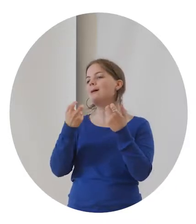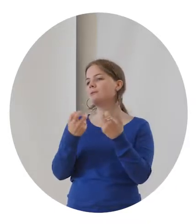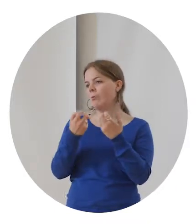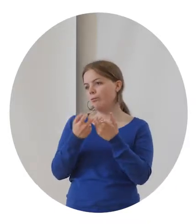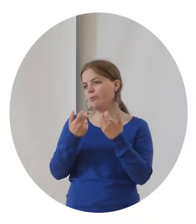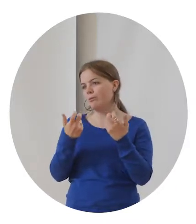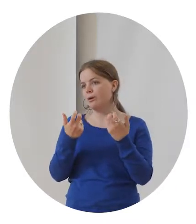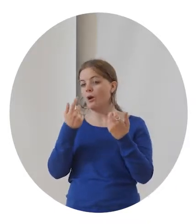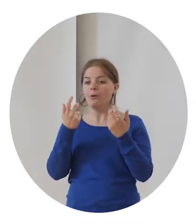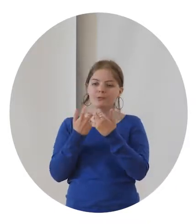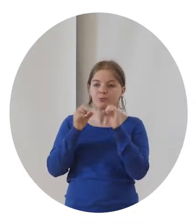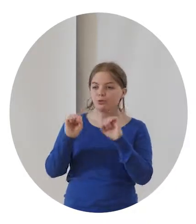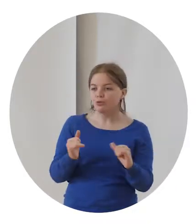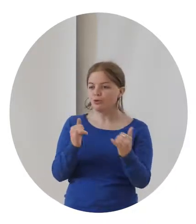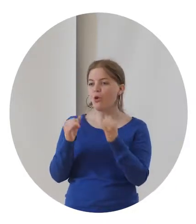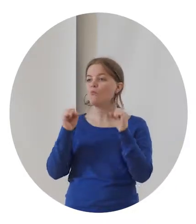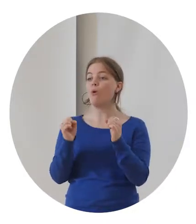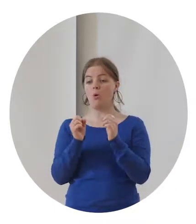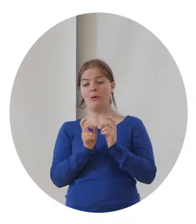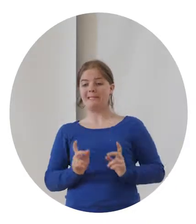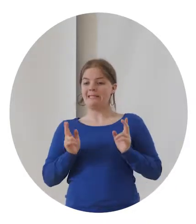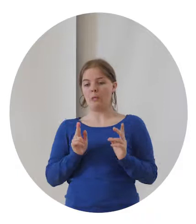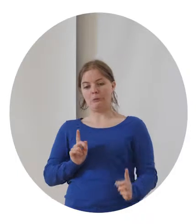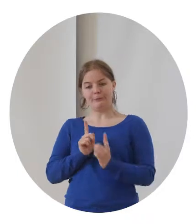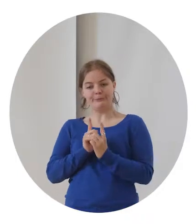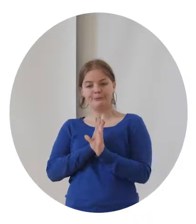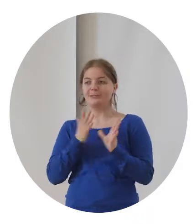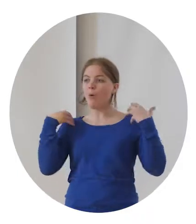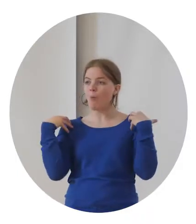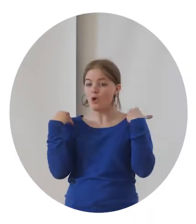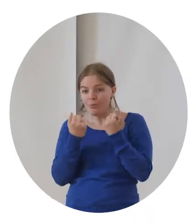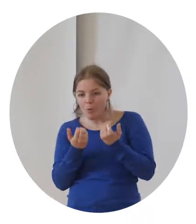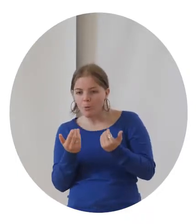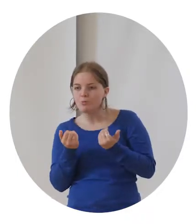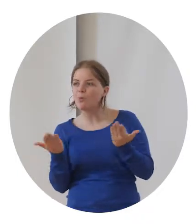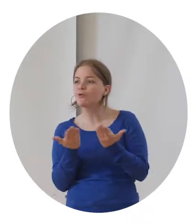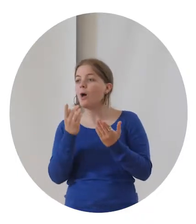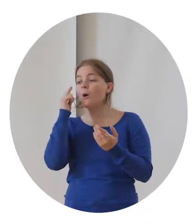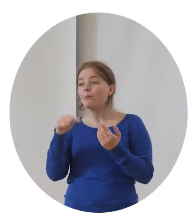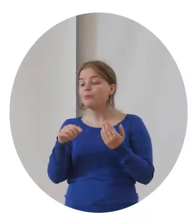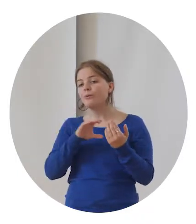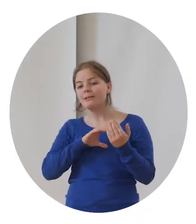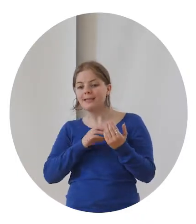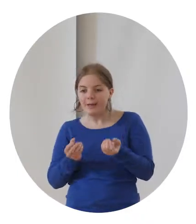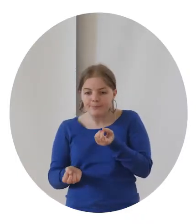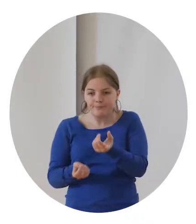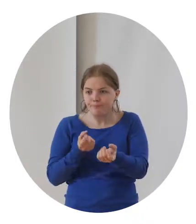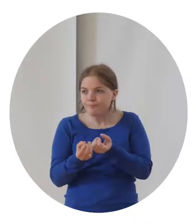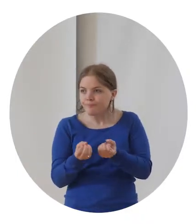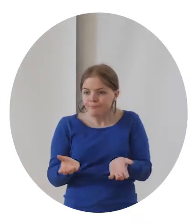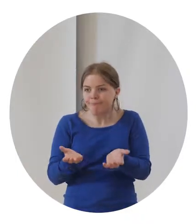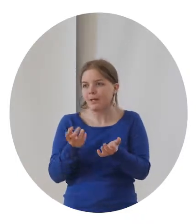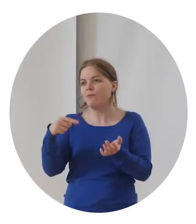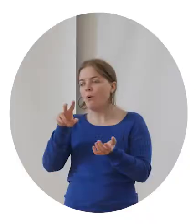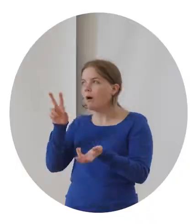d'exemples et de jeux qu'on peut proposer en séance de psychomotricité pour donner des petites billes à un petit peu